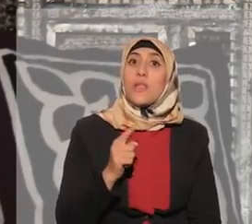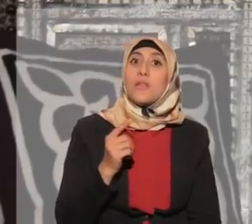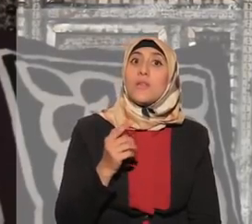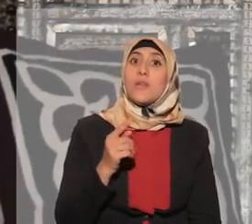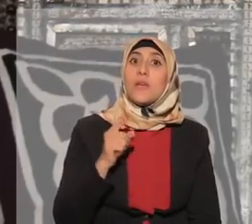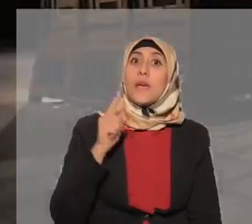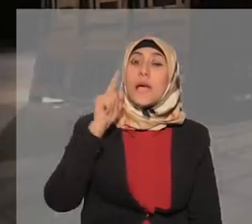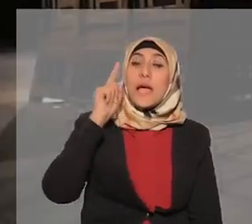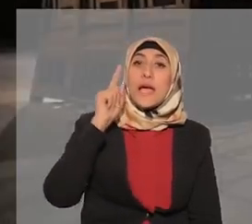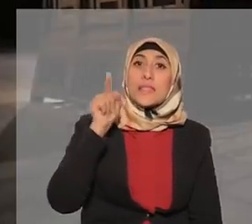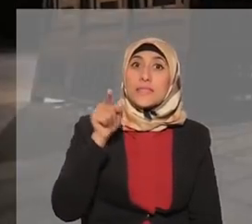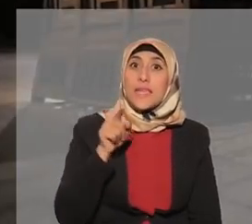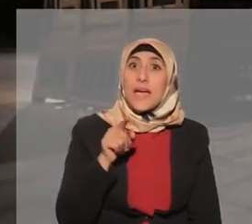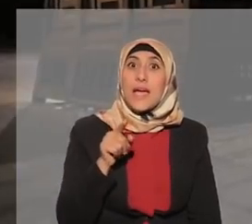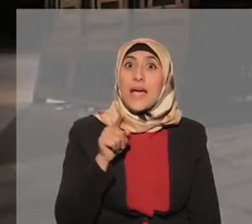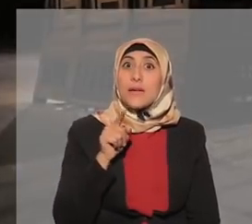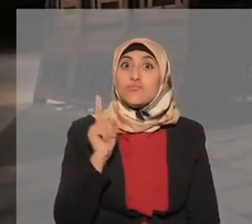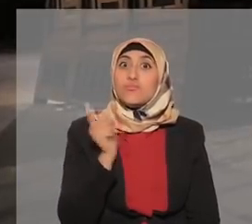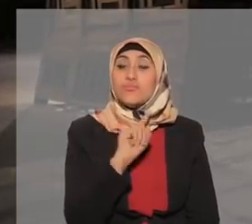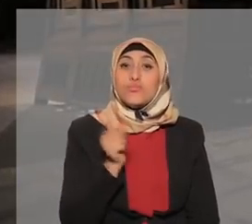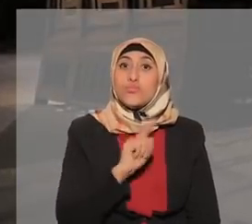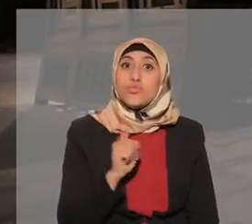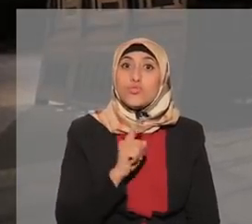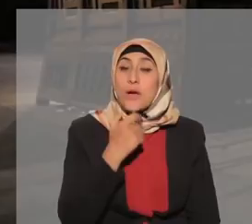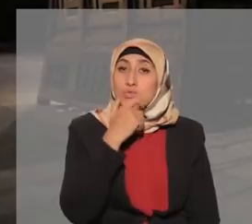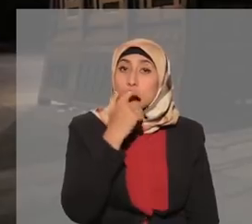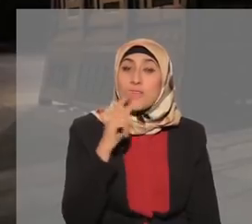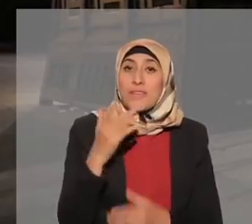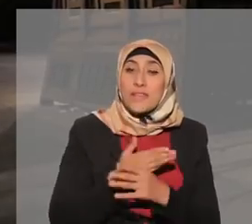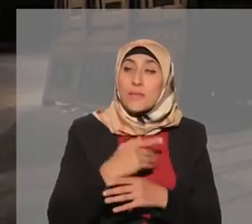عنه؟ شوف من يكلم من؟